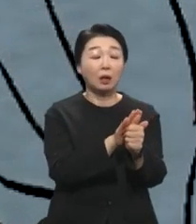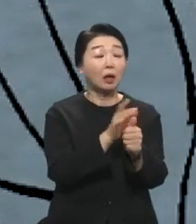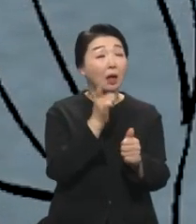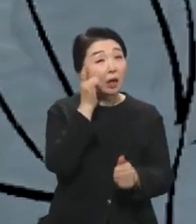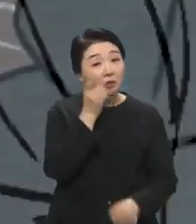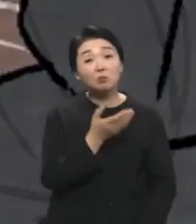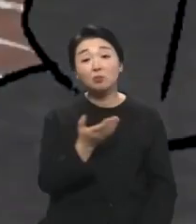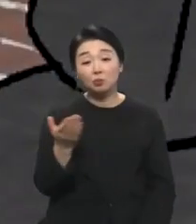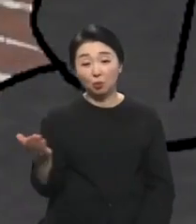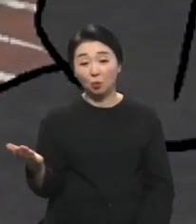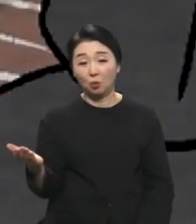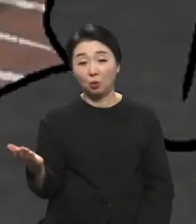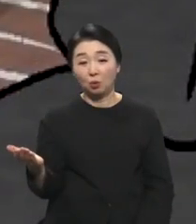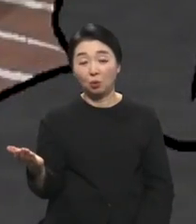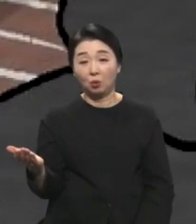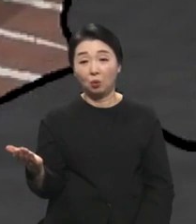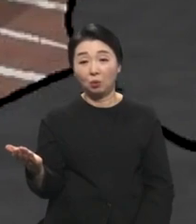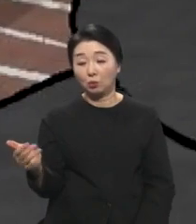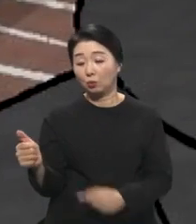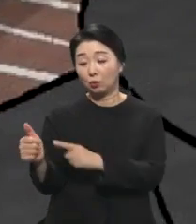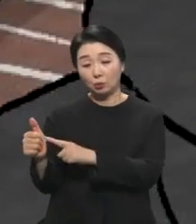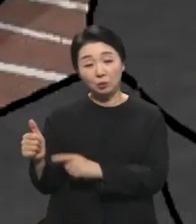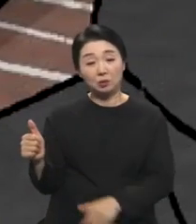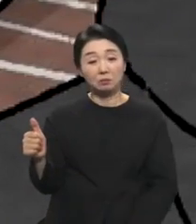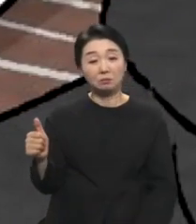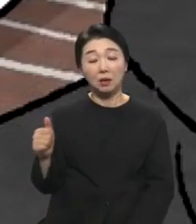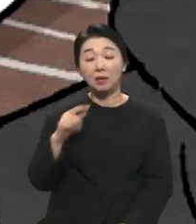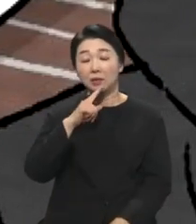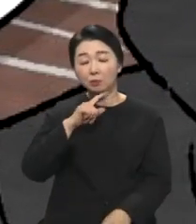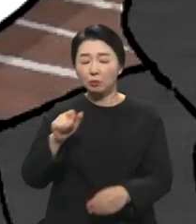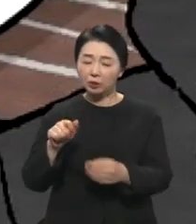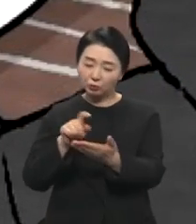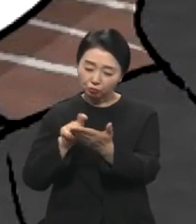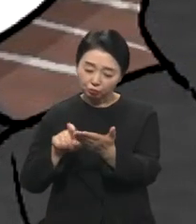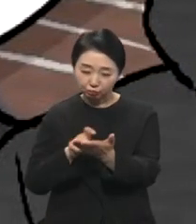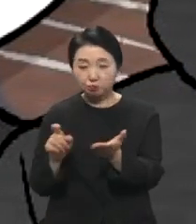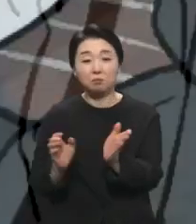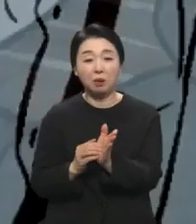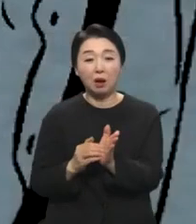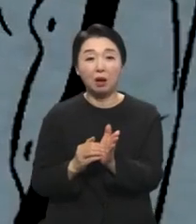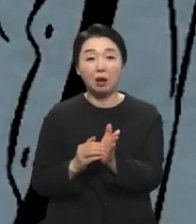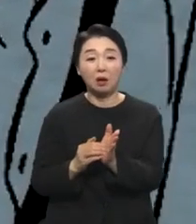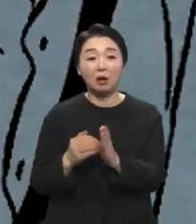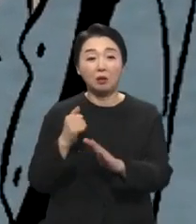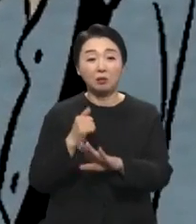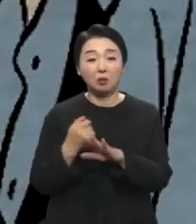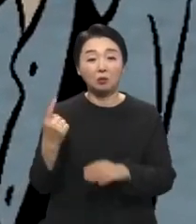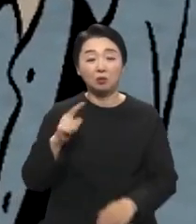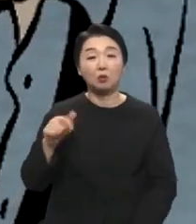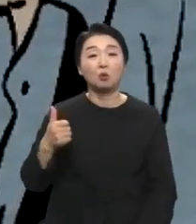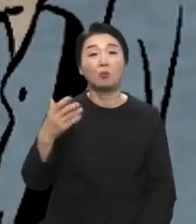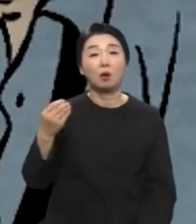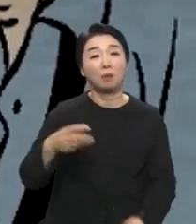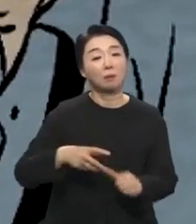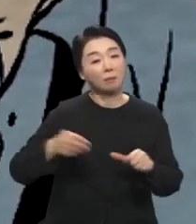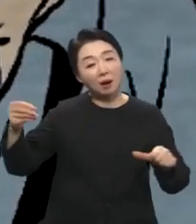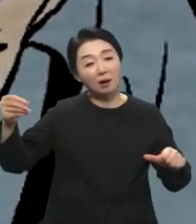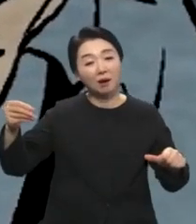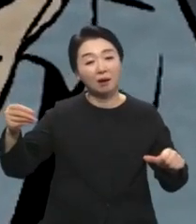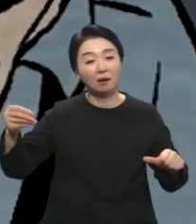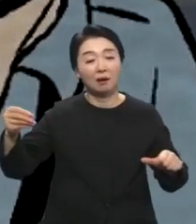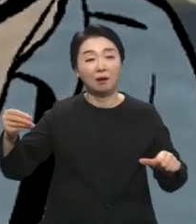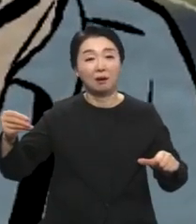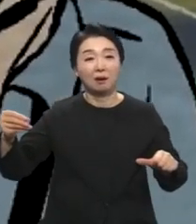건네겠습니다 그리고 나서이 승객이 한 15분 동안 만지작 만지작 하더니 1500만 원이 빠져나간